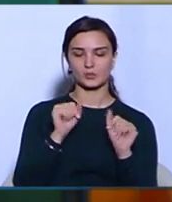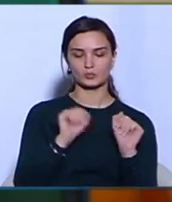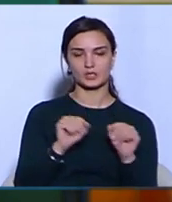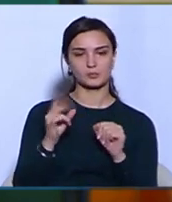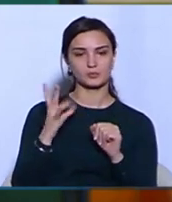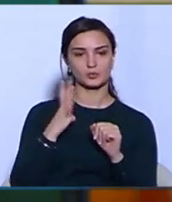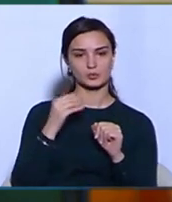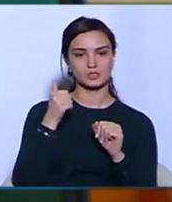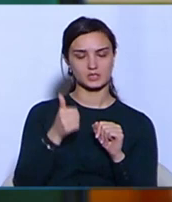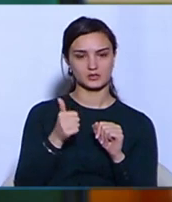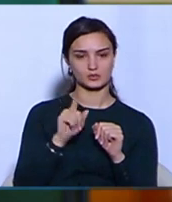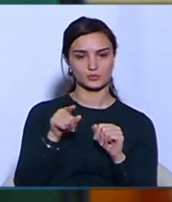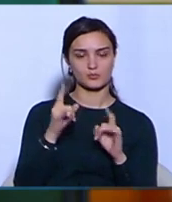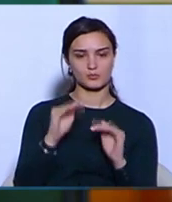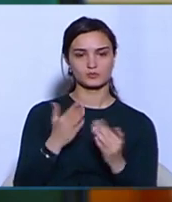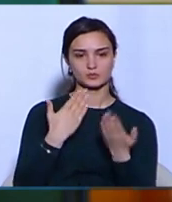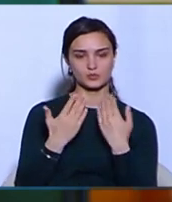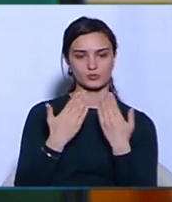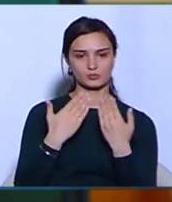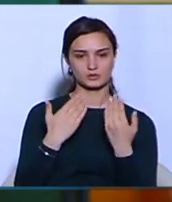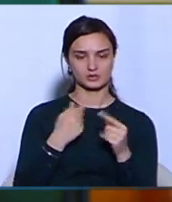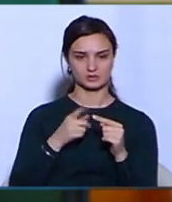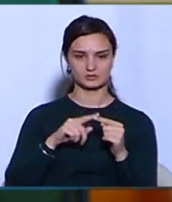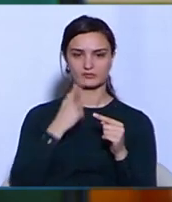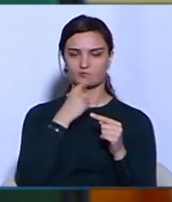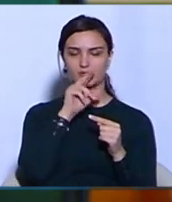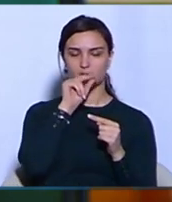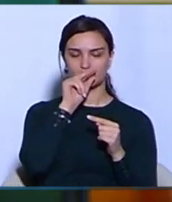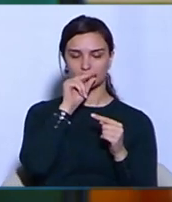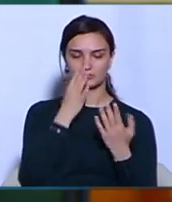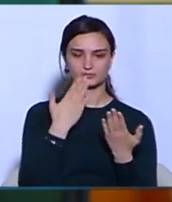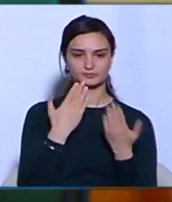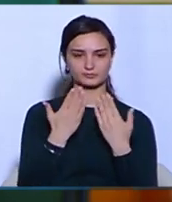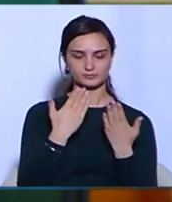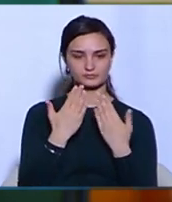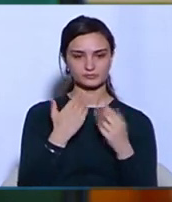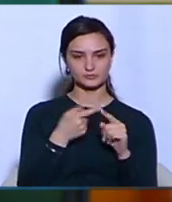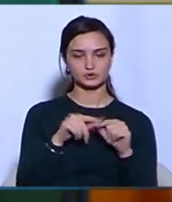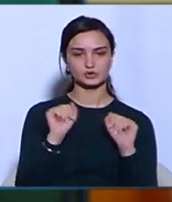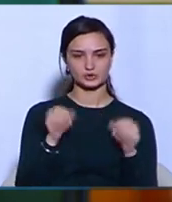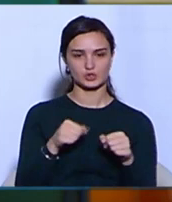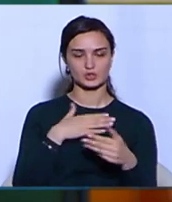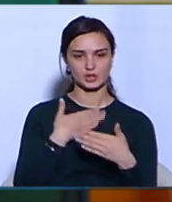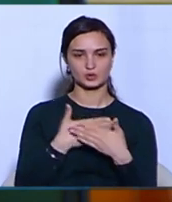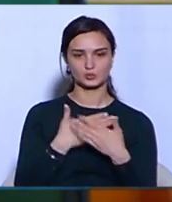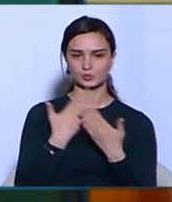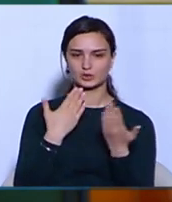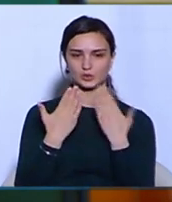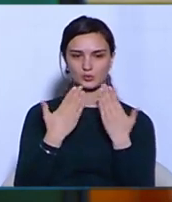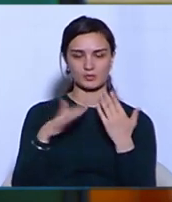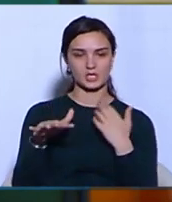იყოს ჩამოყალიბებული, რომ ამბავს კომუნიკაციის ხარჯზე, ვერბალური კომუნიკაციის ხარჯზე შეძლოს